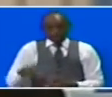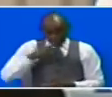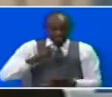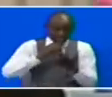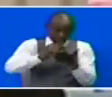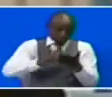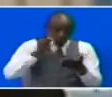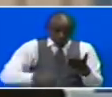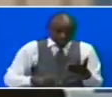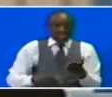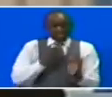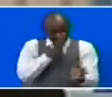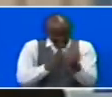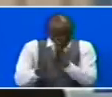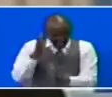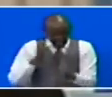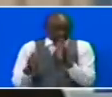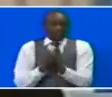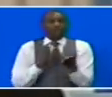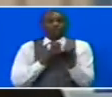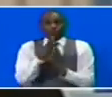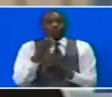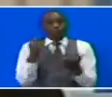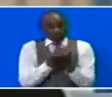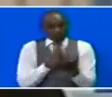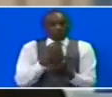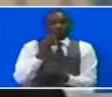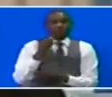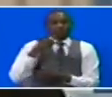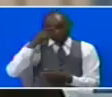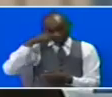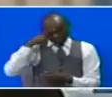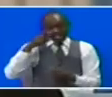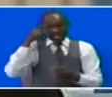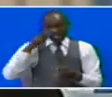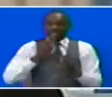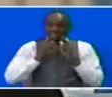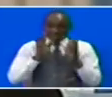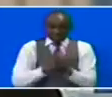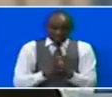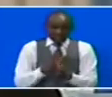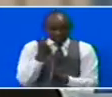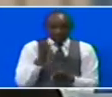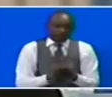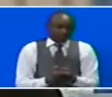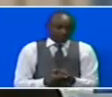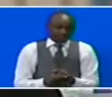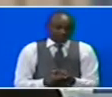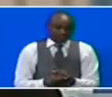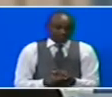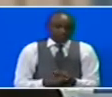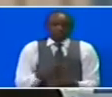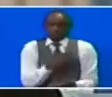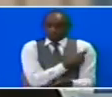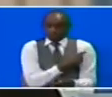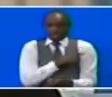tuliandika kitu kinaitwa strategic plan kupitia the Office of Director of Policy and Research bwana Dr. Temi. Dr.